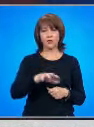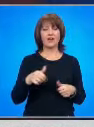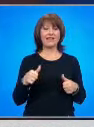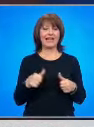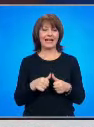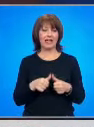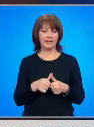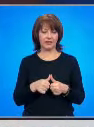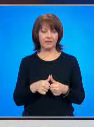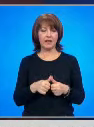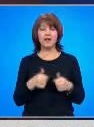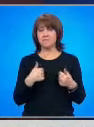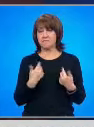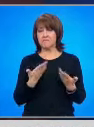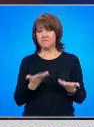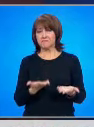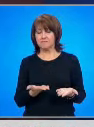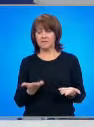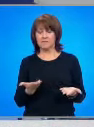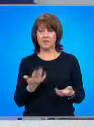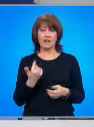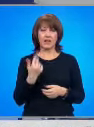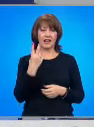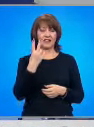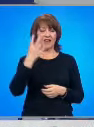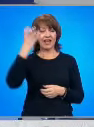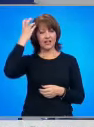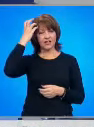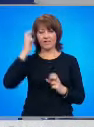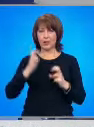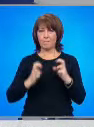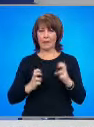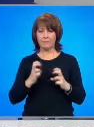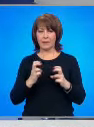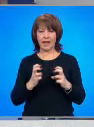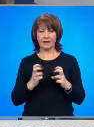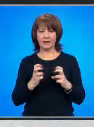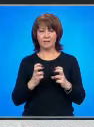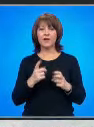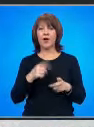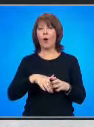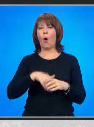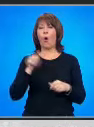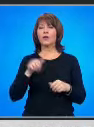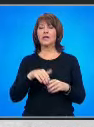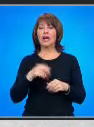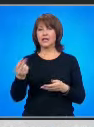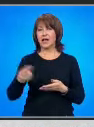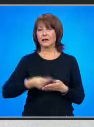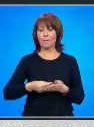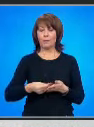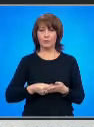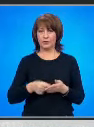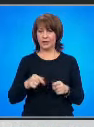лихви. 7 от тях, между които 2 държавни предприятия, отказаха да